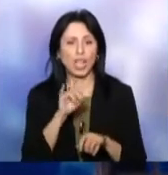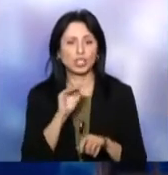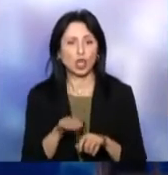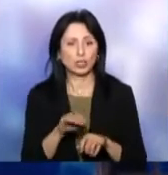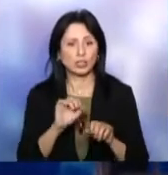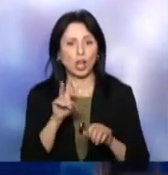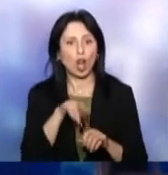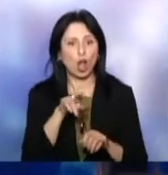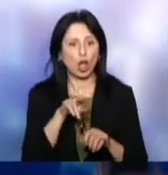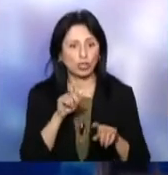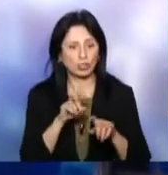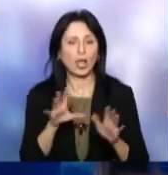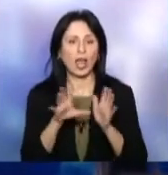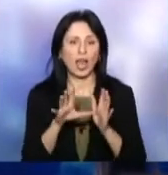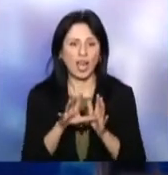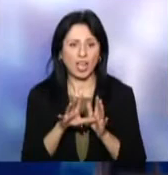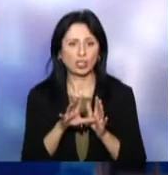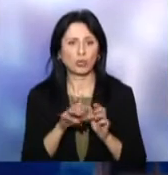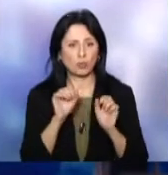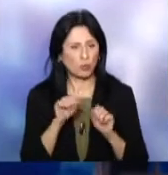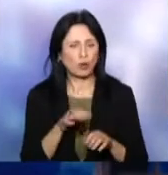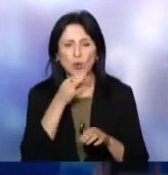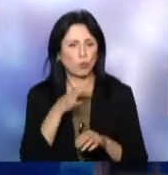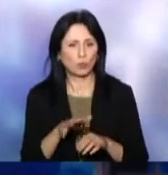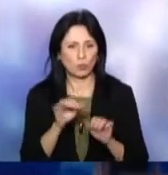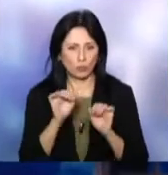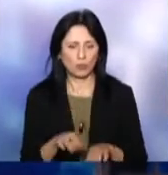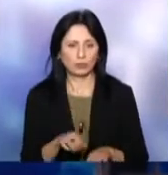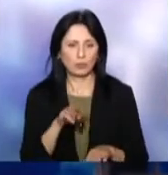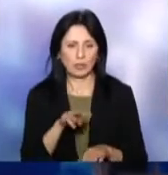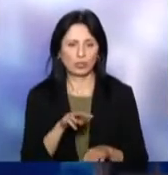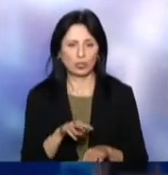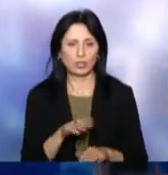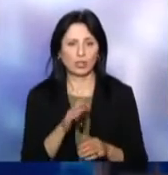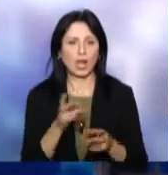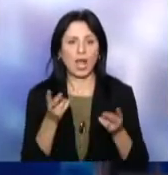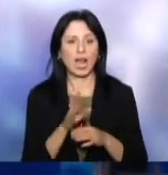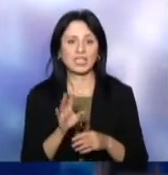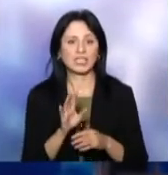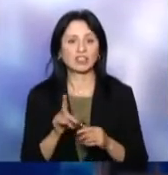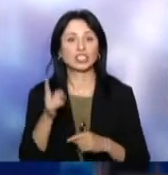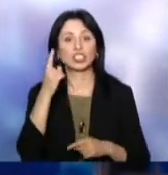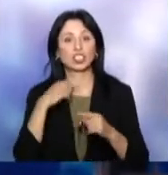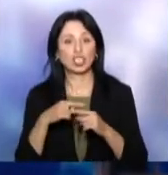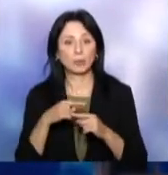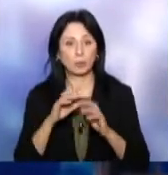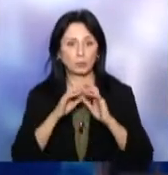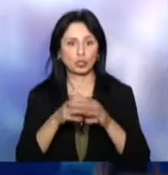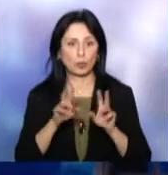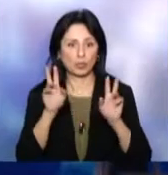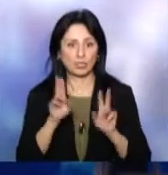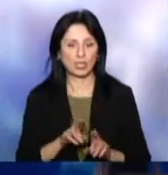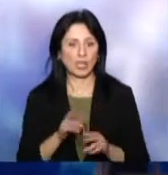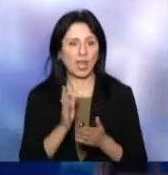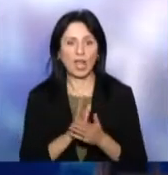მოყინვით, ასევე ელექტრონემსით, ნებისმიერი მეთოდით და არ საჭიროებს შემდგომ, ეს არის მსოფლიო სტანდარტი, ეს